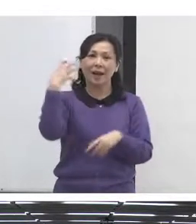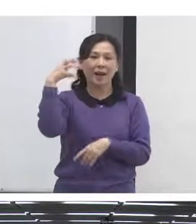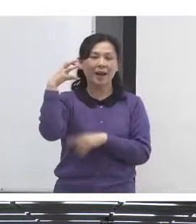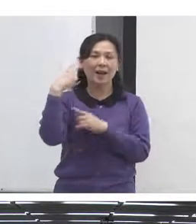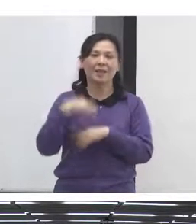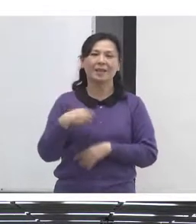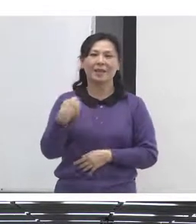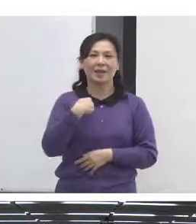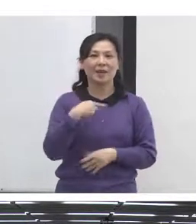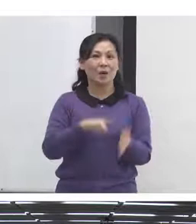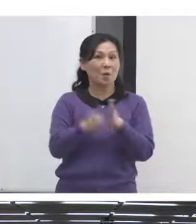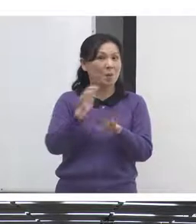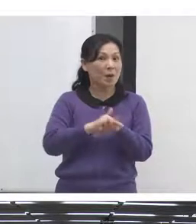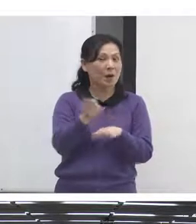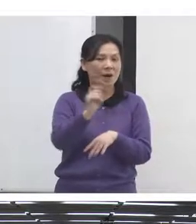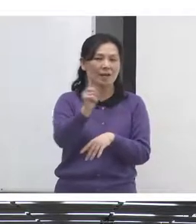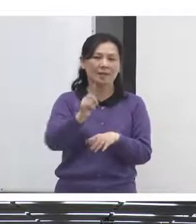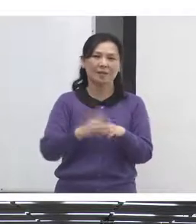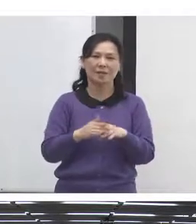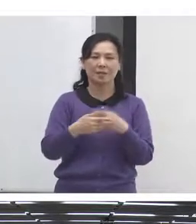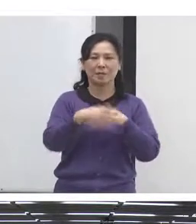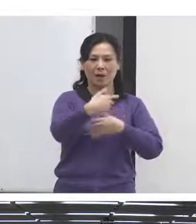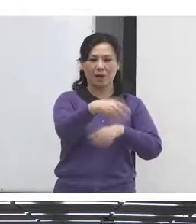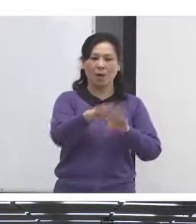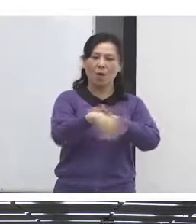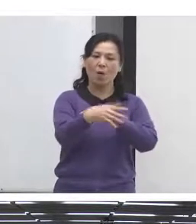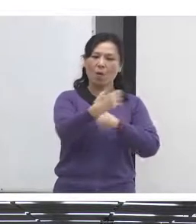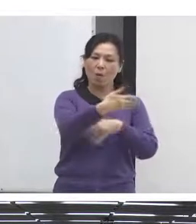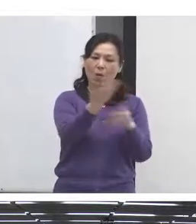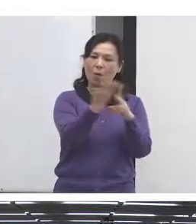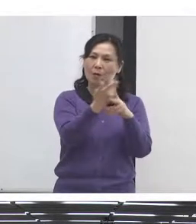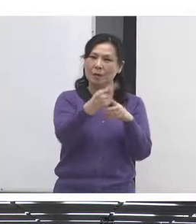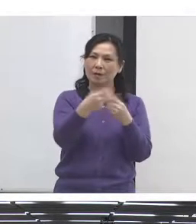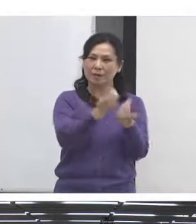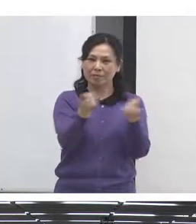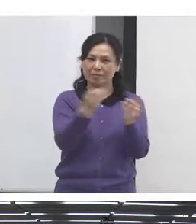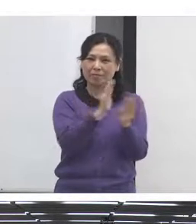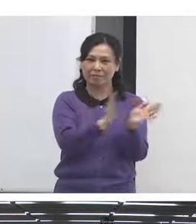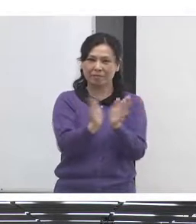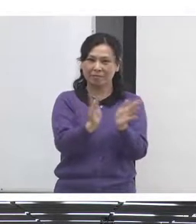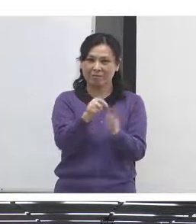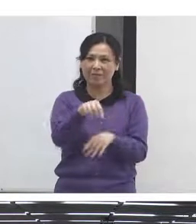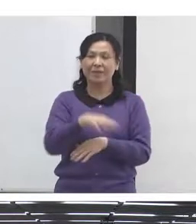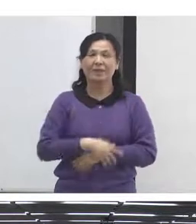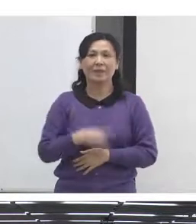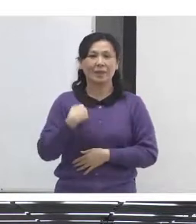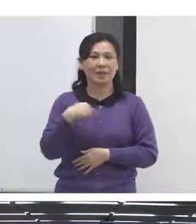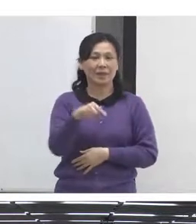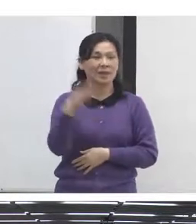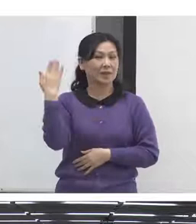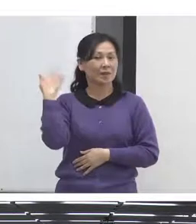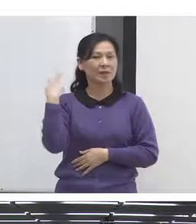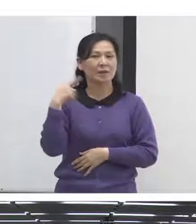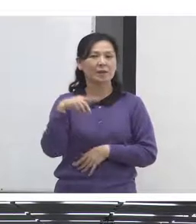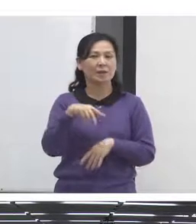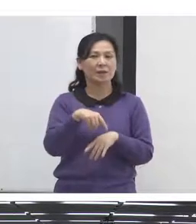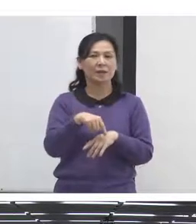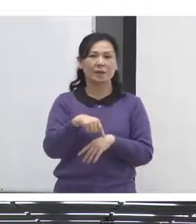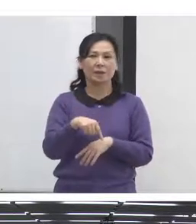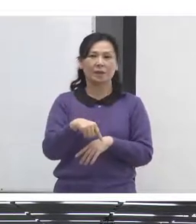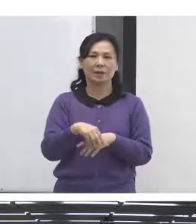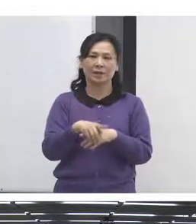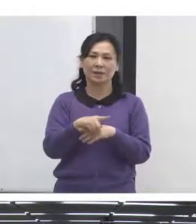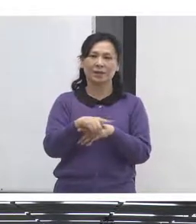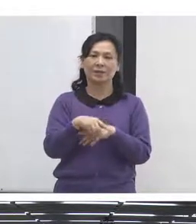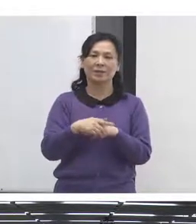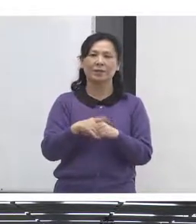空间分析，那 GIS 空间地理资讯系统这一个部分。那我之前是在英国念过一个爱丁